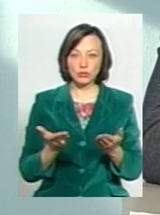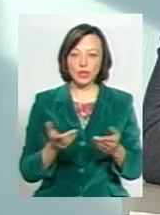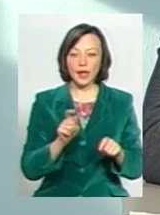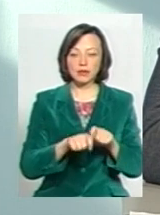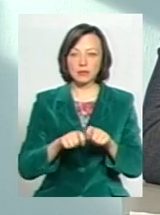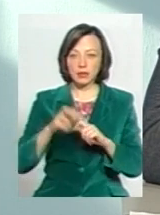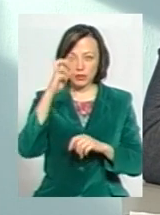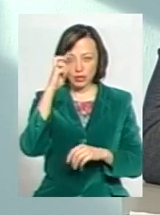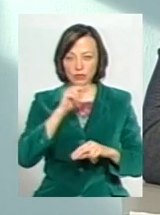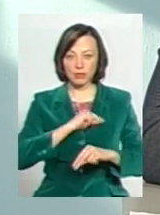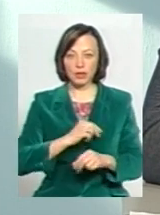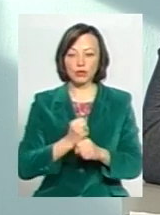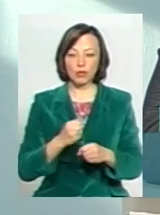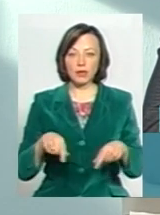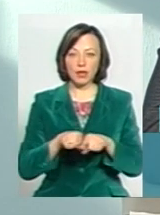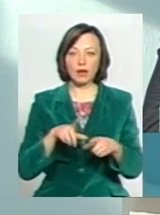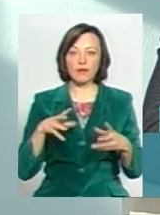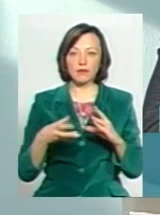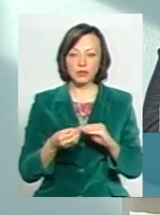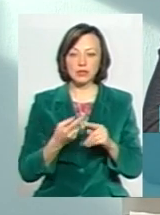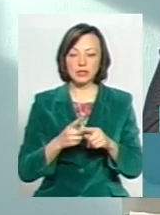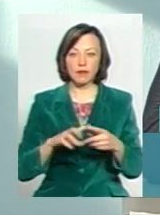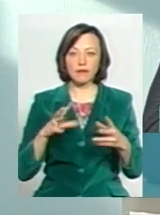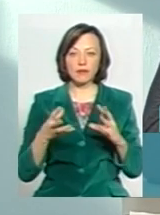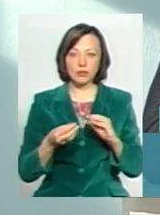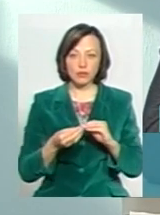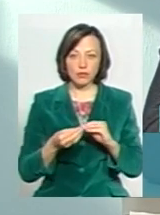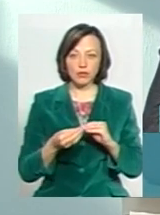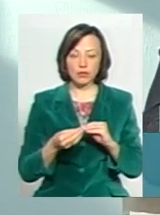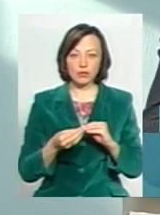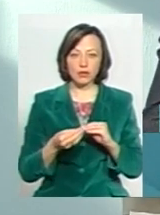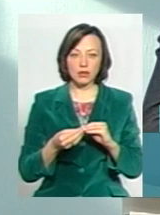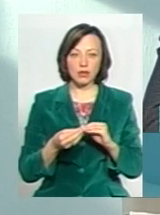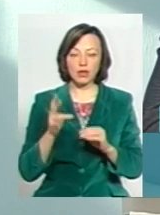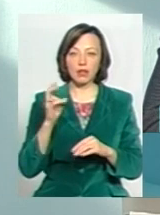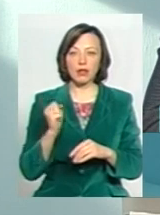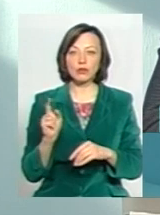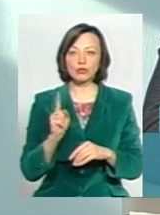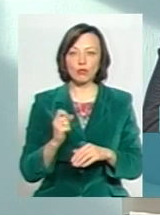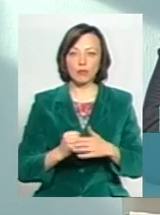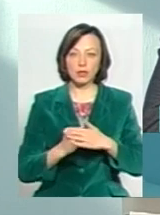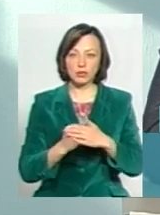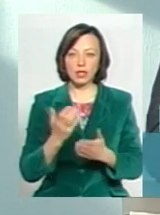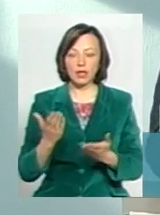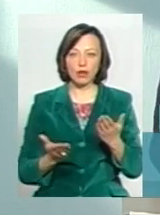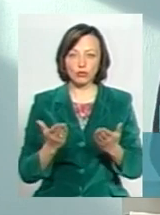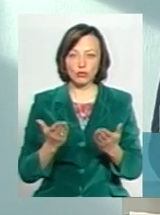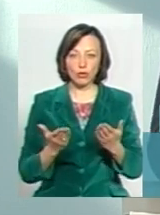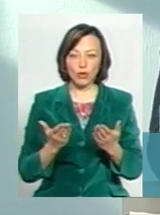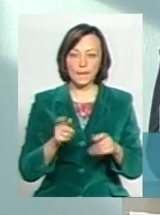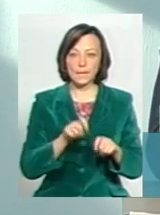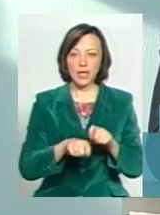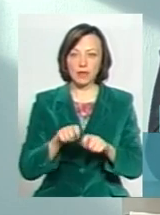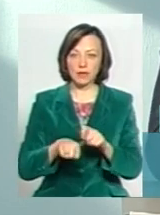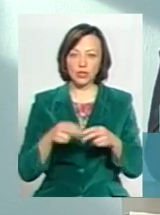інспекція Держпраці робить такий висновок, то даний висновок, на чому він ґрунтується? Якщо